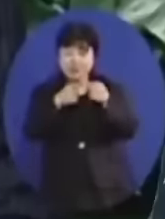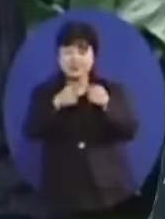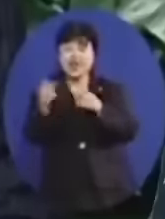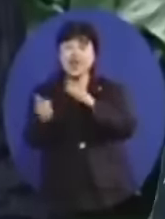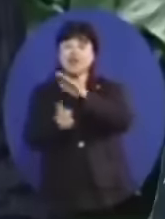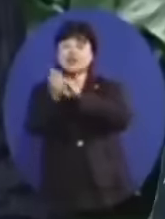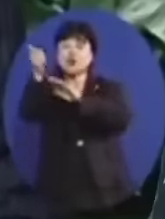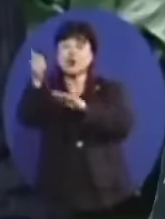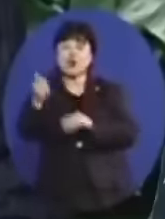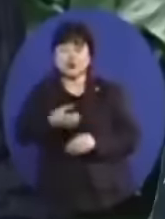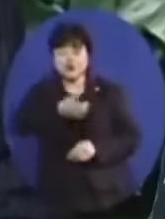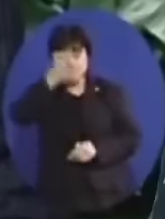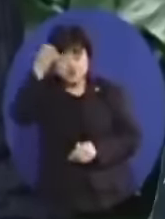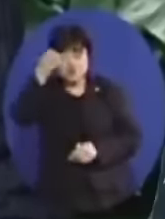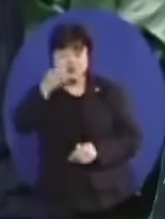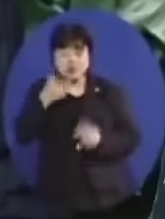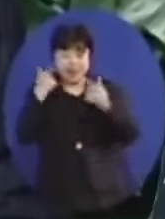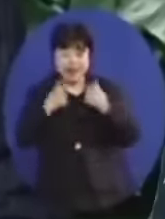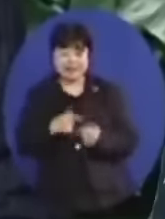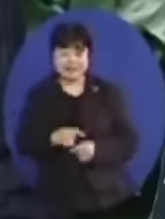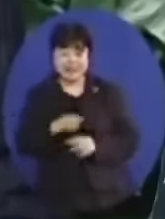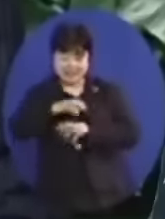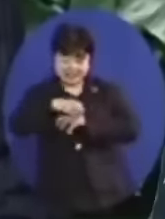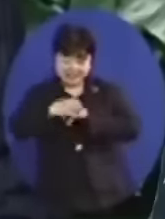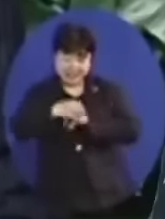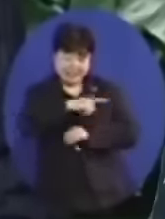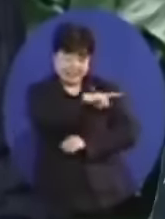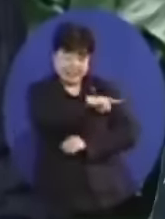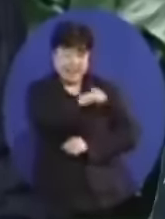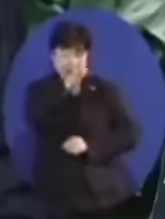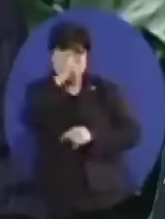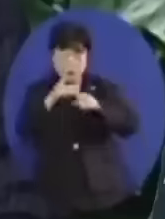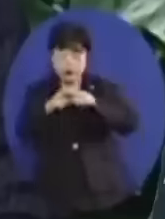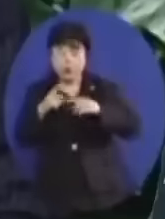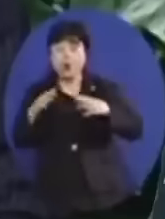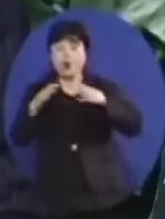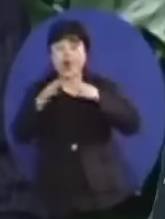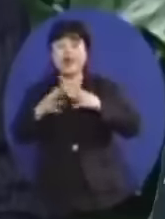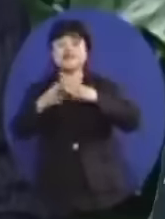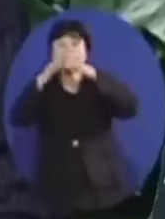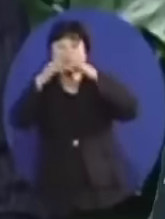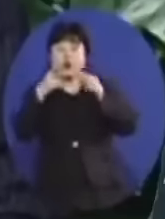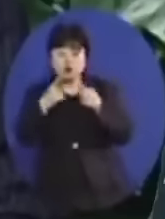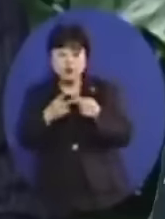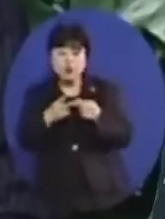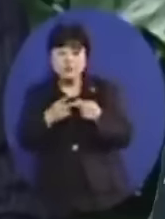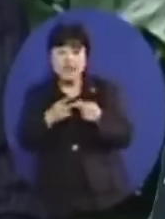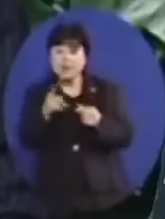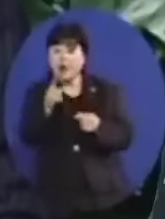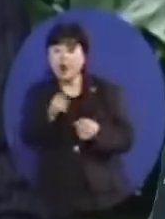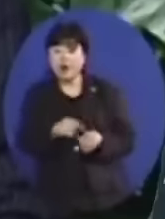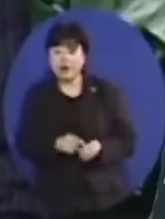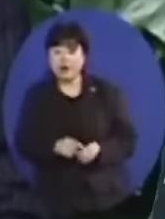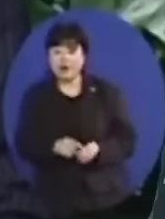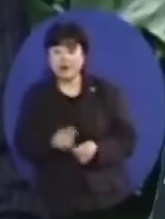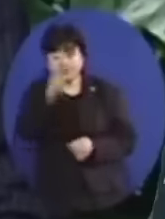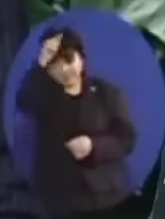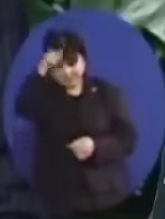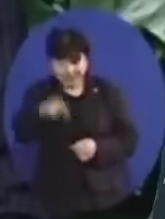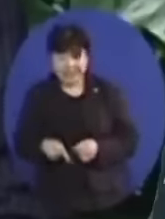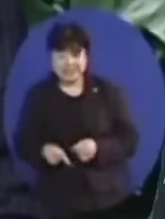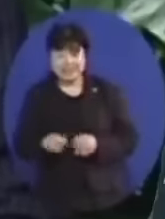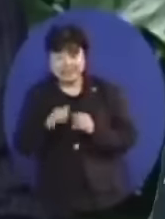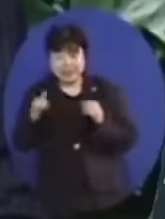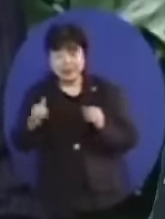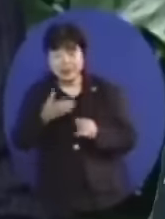소원이고 꿈이었습니다. 늘 그를 쳐다보았습니다. 두 번째 꿈은 온 천하에 다니면